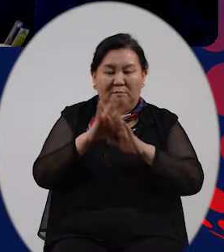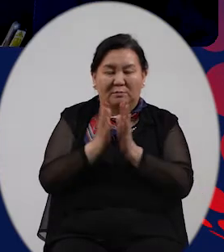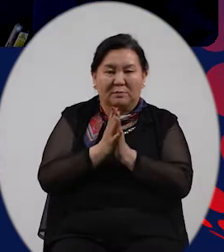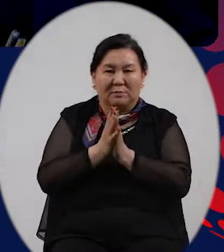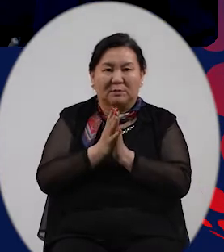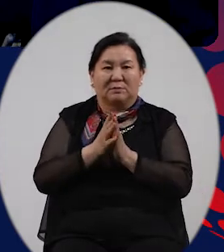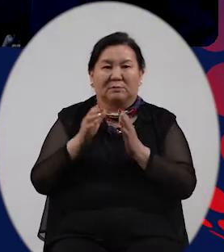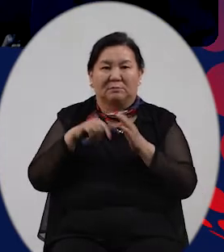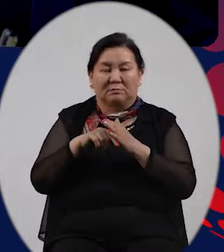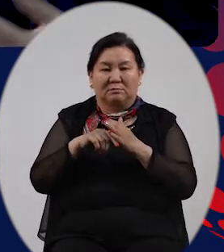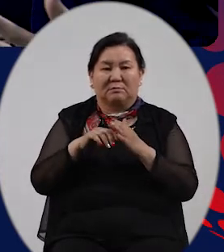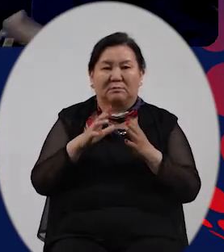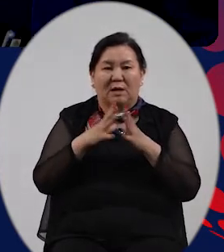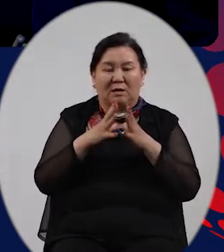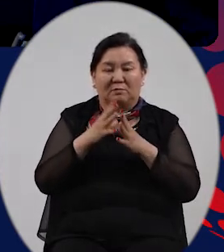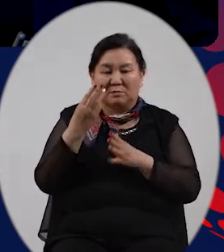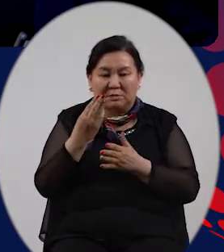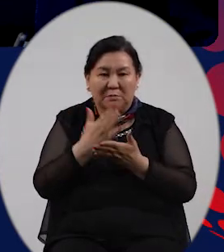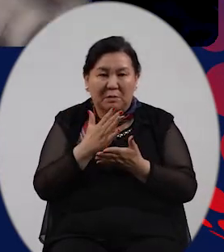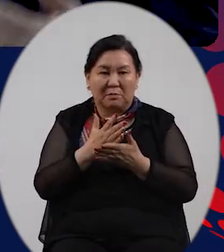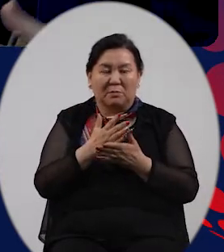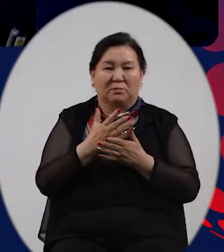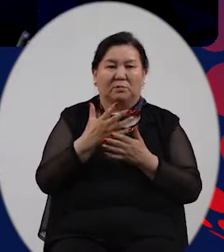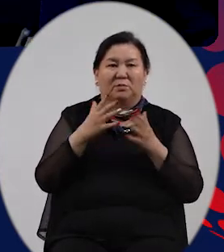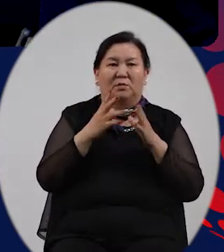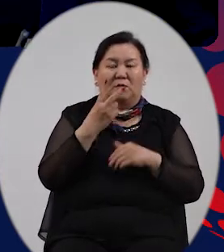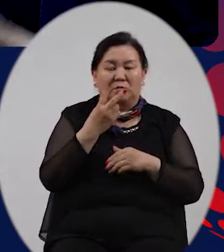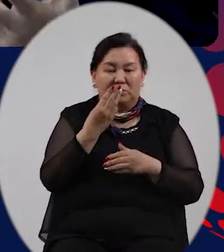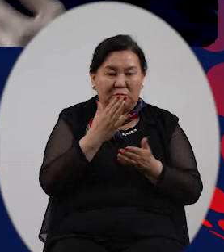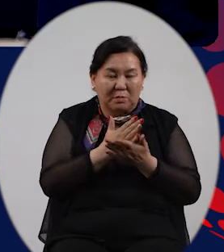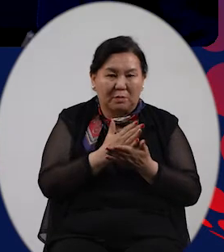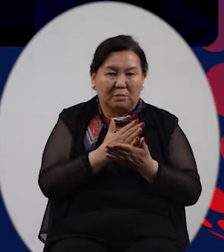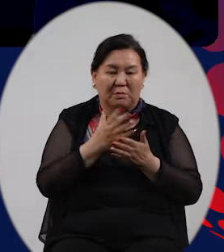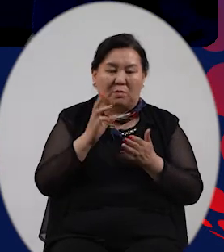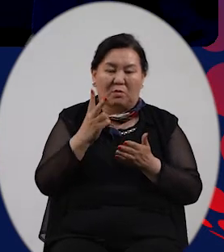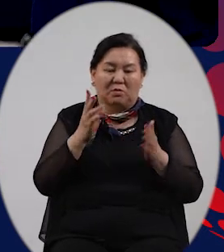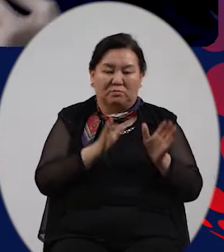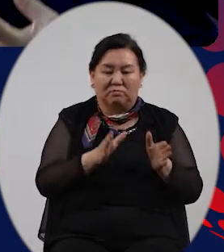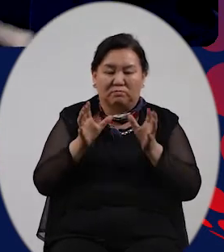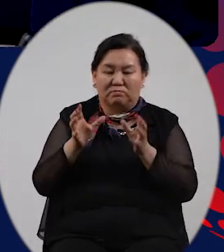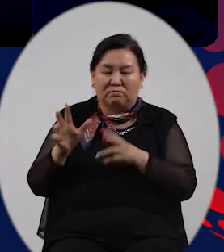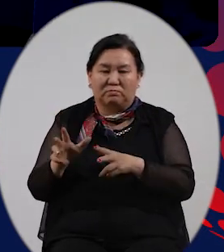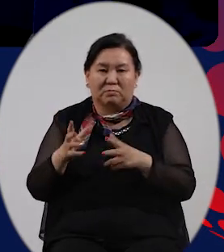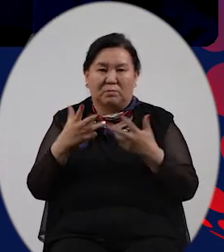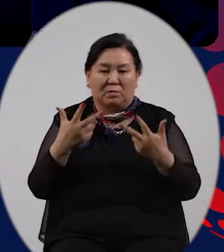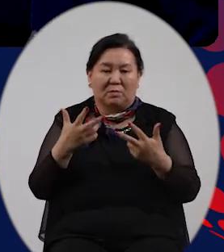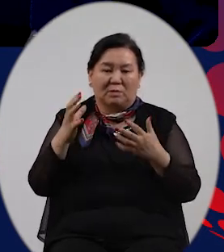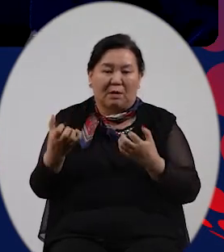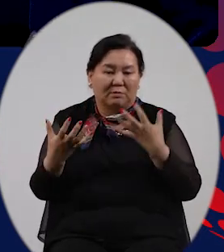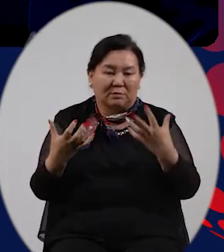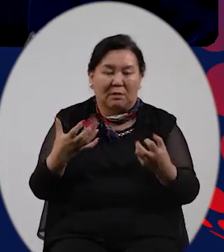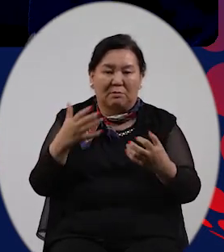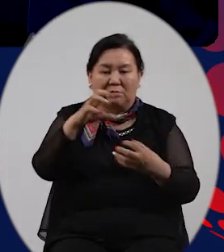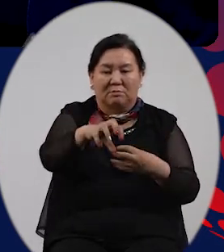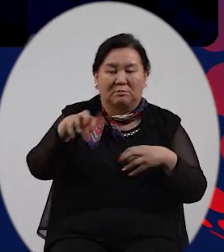бараа бүтээгдэхүүн маань за 10 ширхэг бараа бүтээгдэхүүн байлаа гэхэд энэ 10 ширхэг бараа бүтээгдэхүүн 2 сав баглаа бодолт ч юм уу 3 сав баглаа бодолт хуваагдаад орох